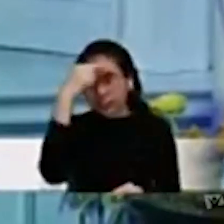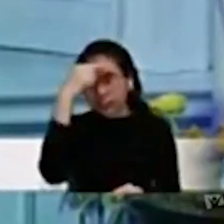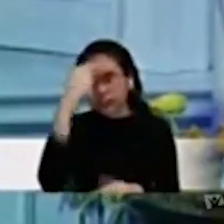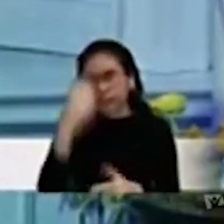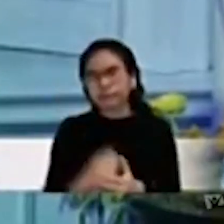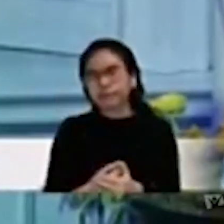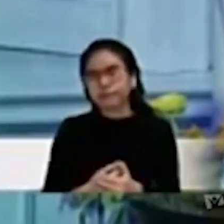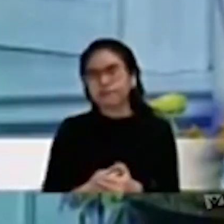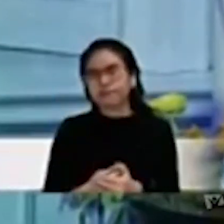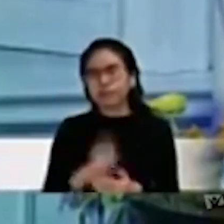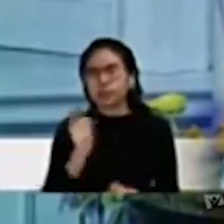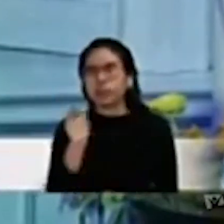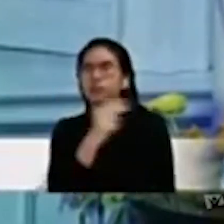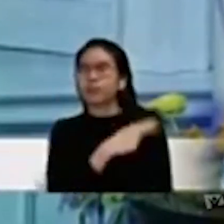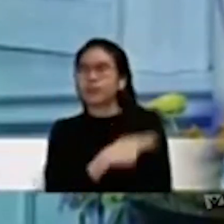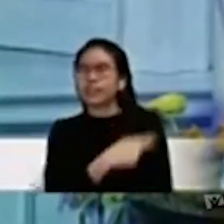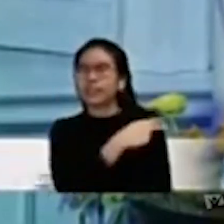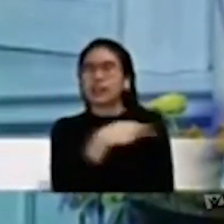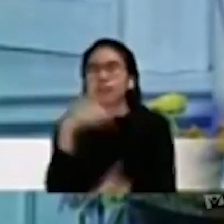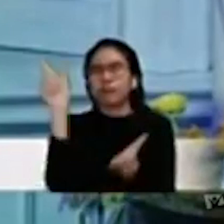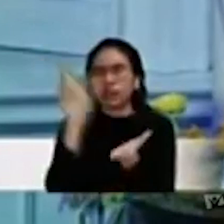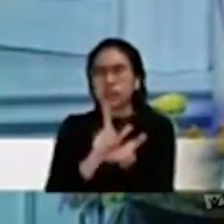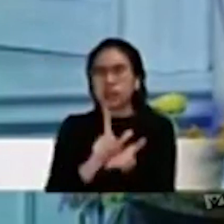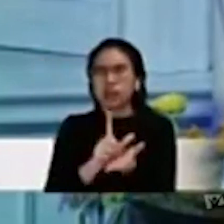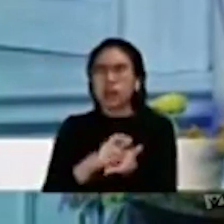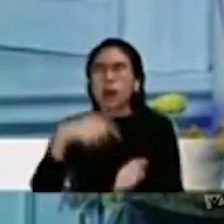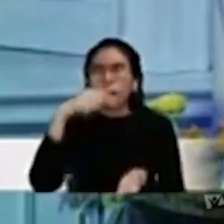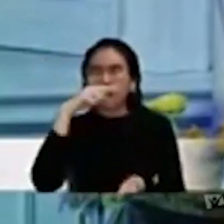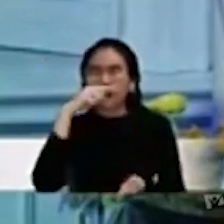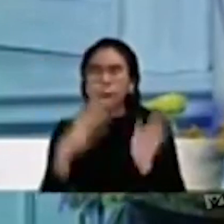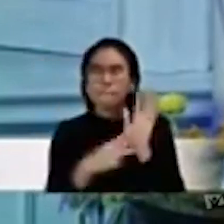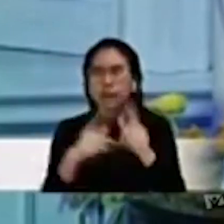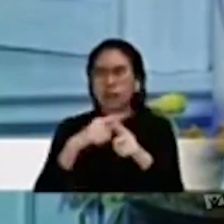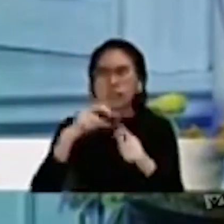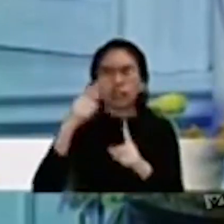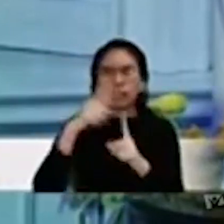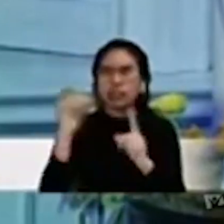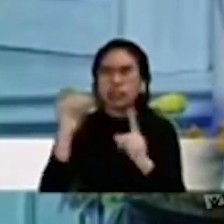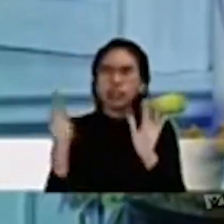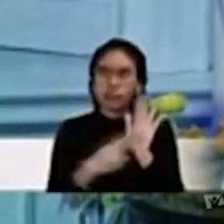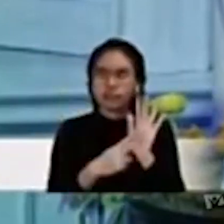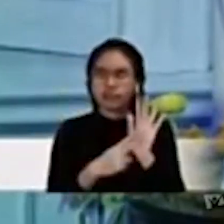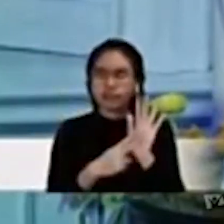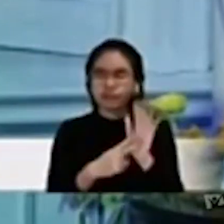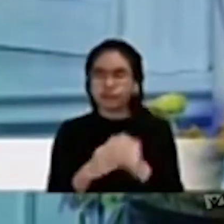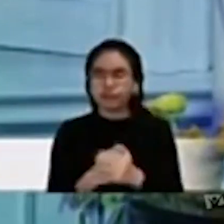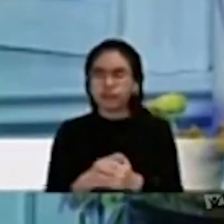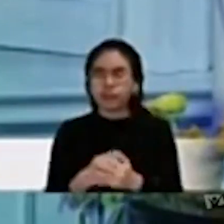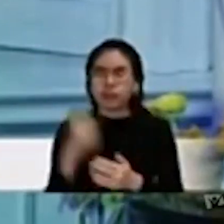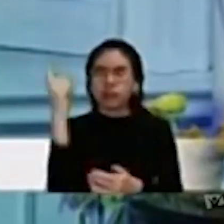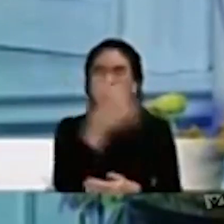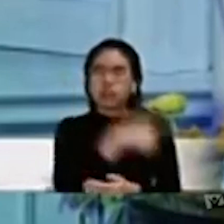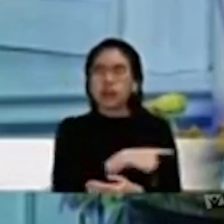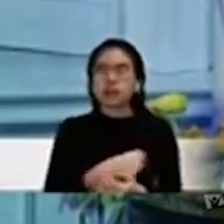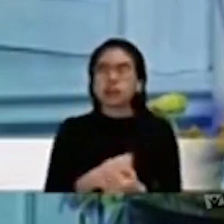Hamba mendoakan untuk Bapak Martin Tengke dari Universitas Klabat Air Mandiri di Manado, Bapak Pendeta Sami